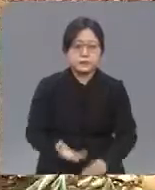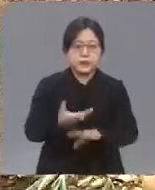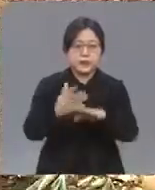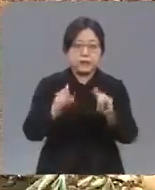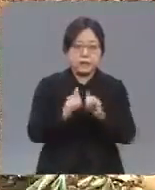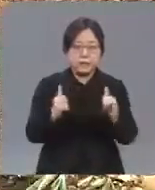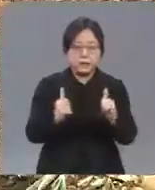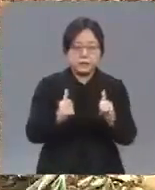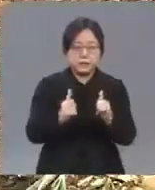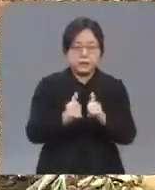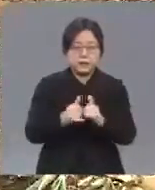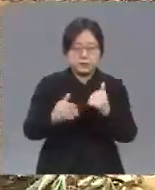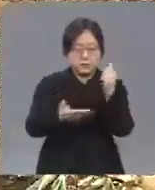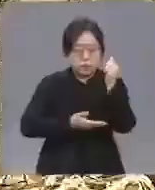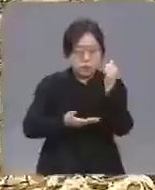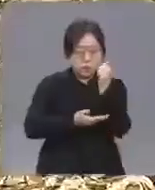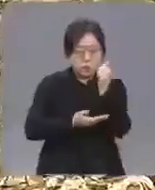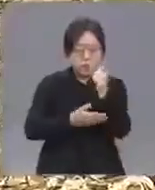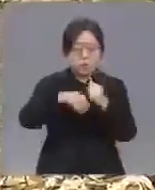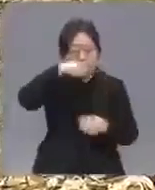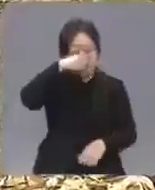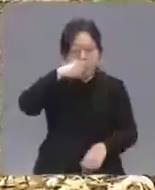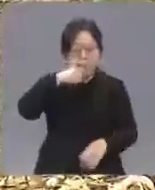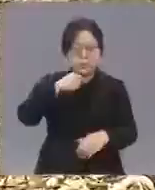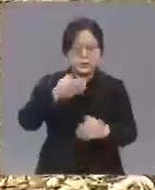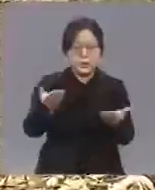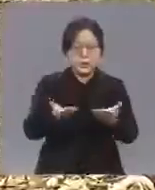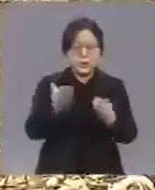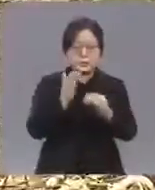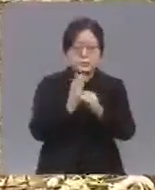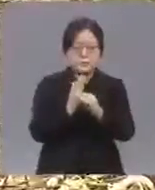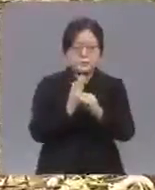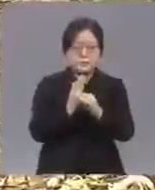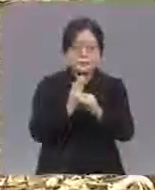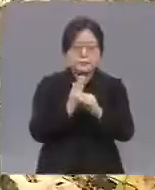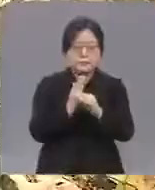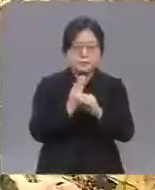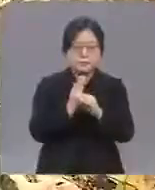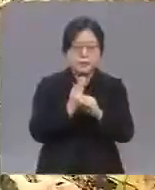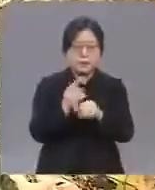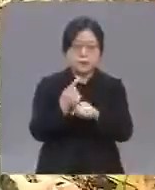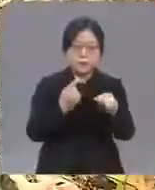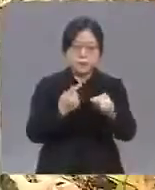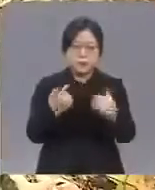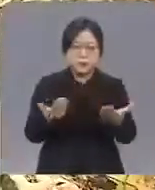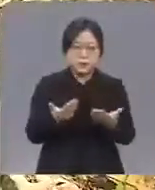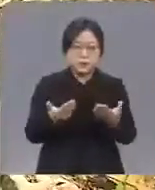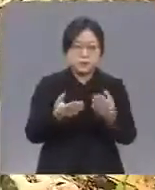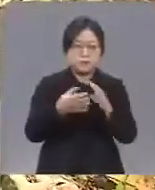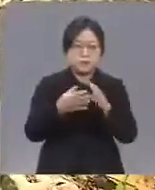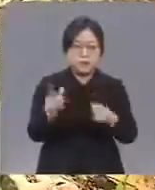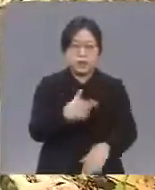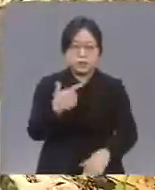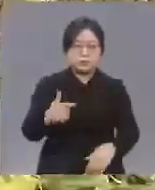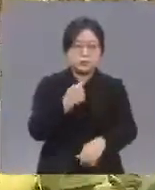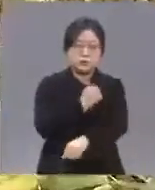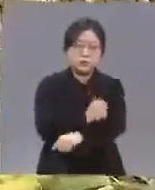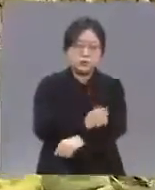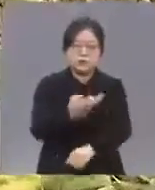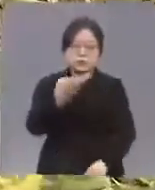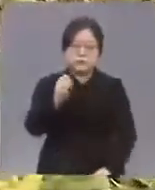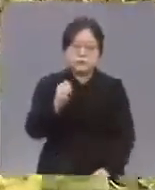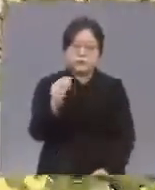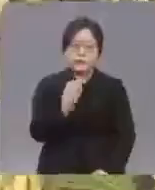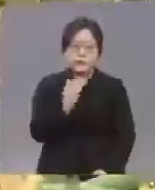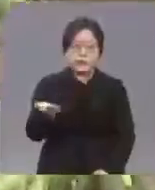외국인 노동자들이 수학기 농촌 양파밭에서 양파 작업을 하고 있습니다. 이들이 지난해 이런 작업을 통해 받은 하루 일당은 13만 원